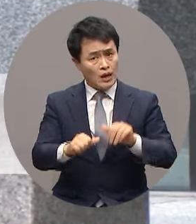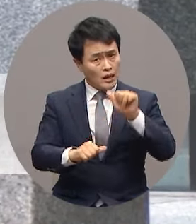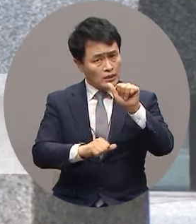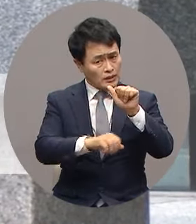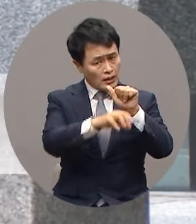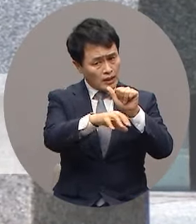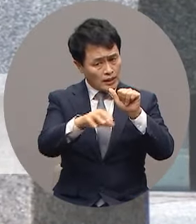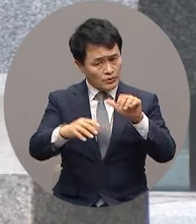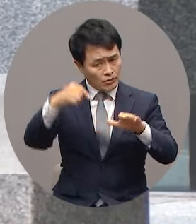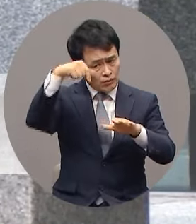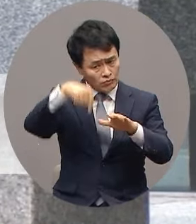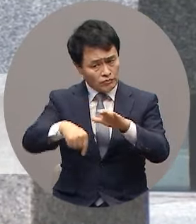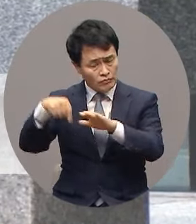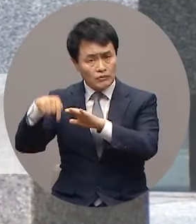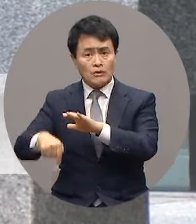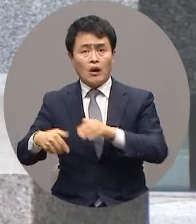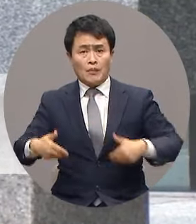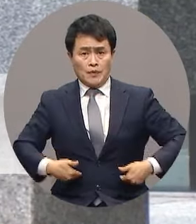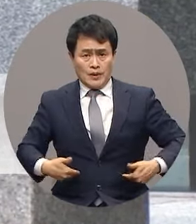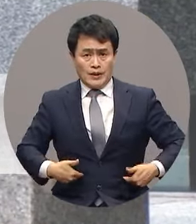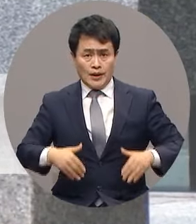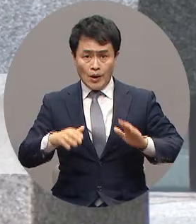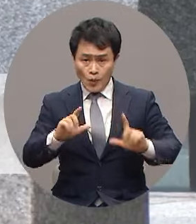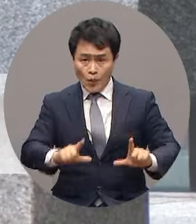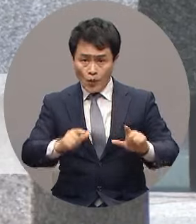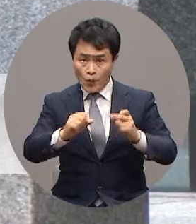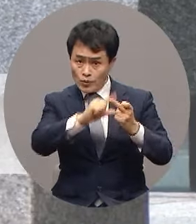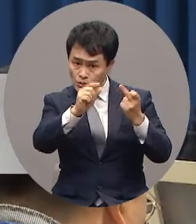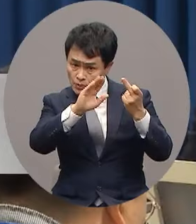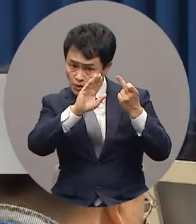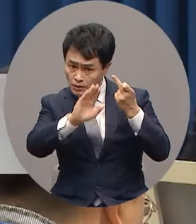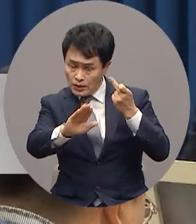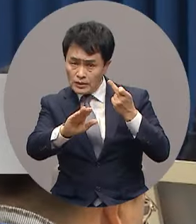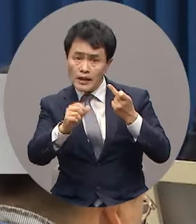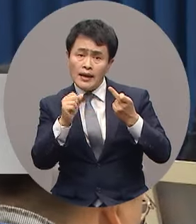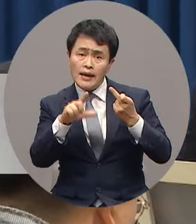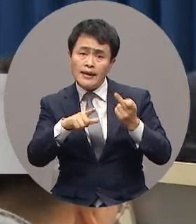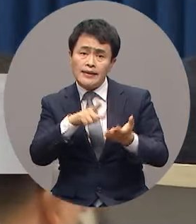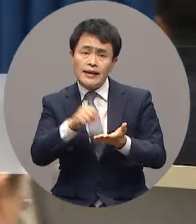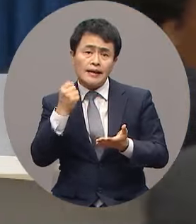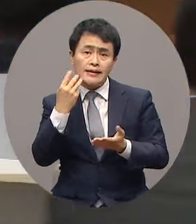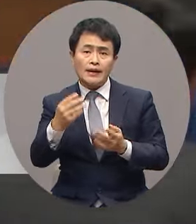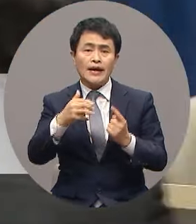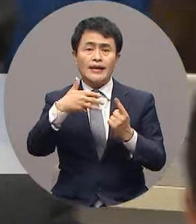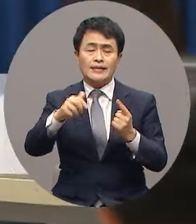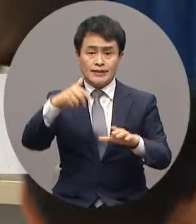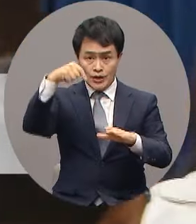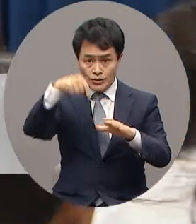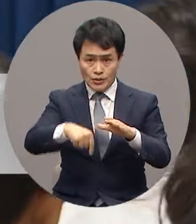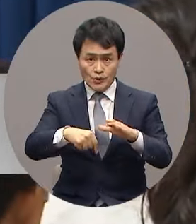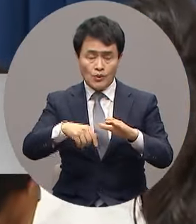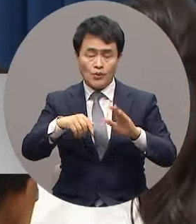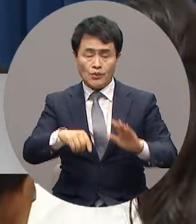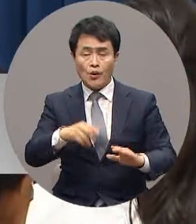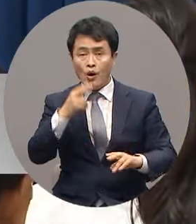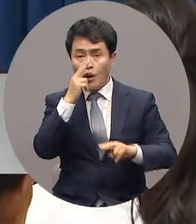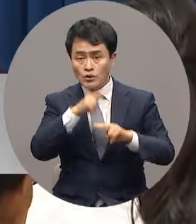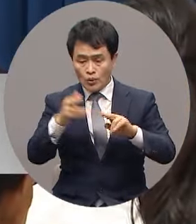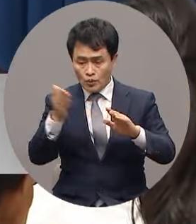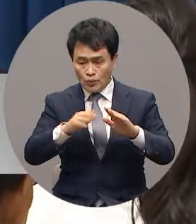개의 시추공을 뚫어야 할 것으로 보고 있는데 올해 말부터 약 4개월간 진행할 1차 시추는 석유공사 단독으로